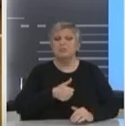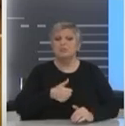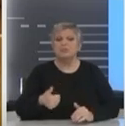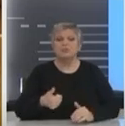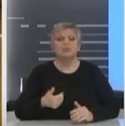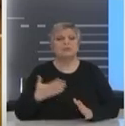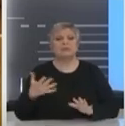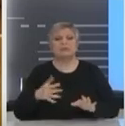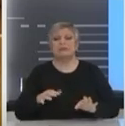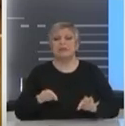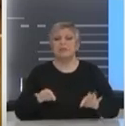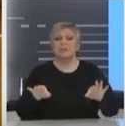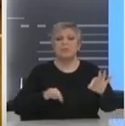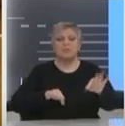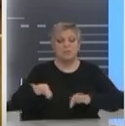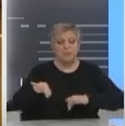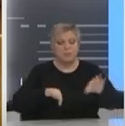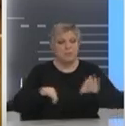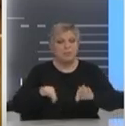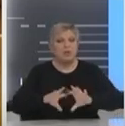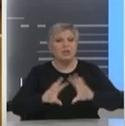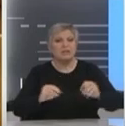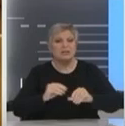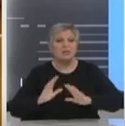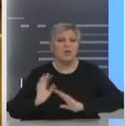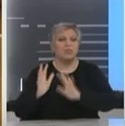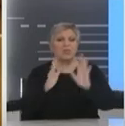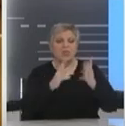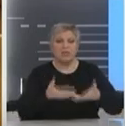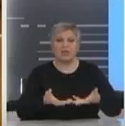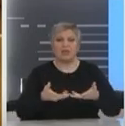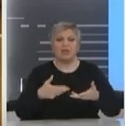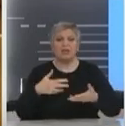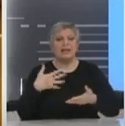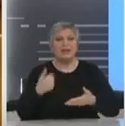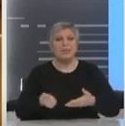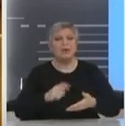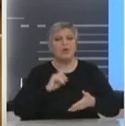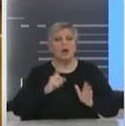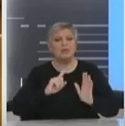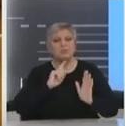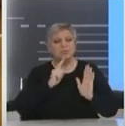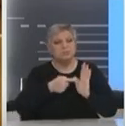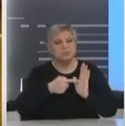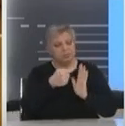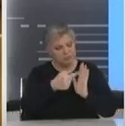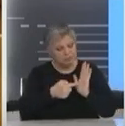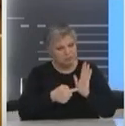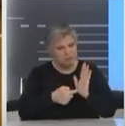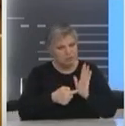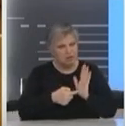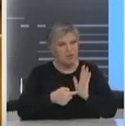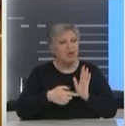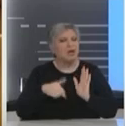Είναι και μια σειρά από διατάξεις, όπως για παράδειγμα η σειρά κατάταξης των